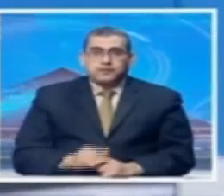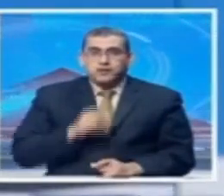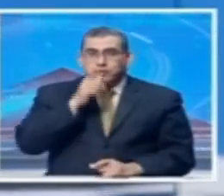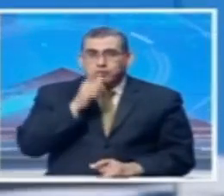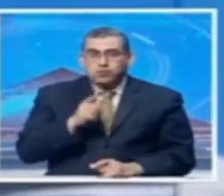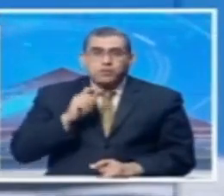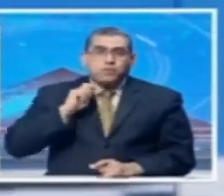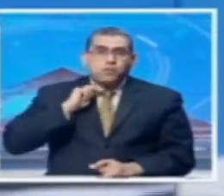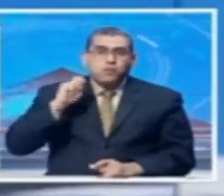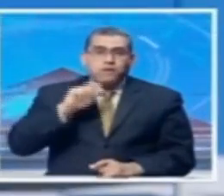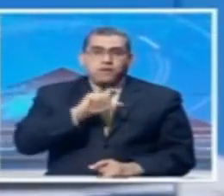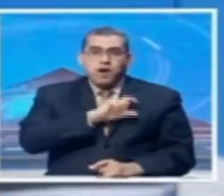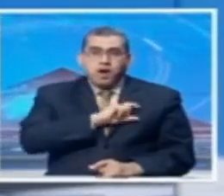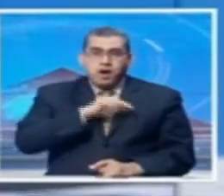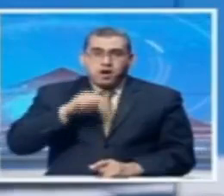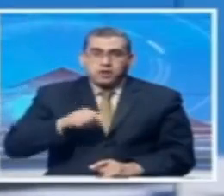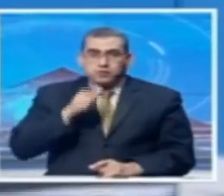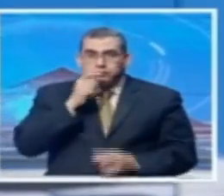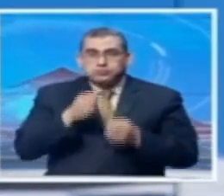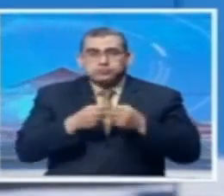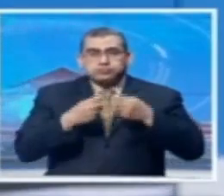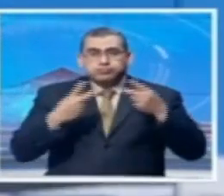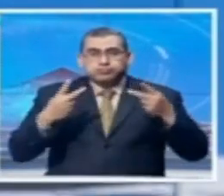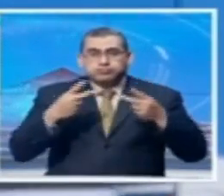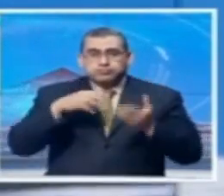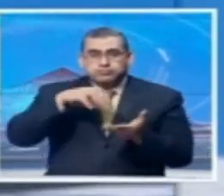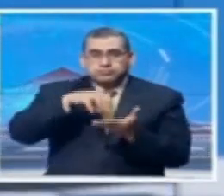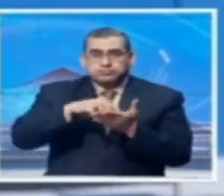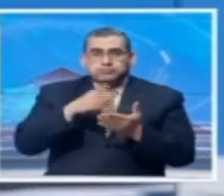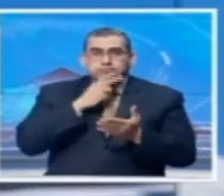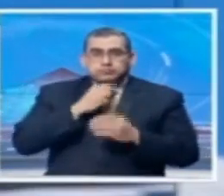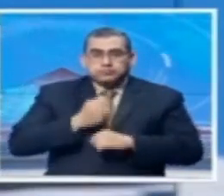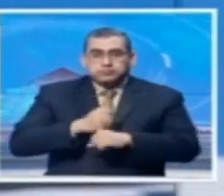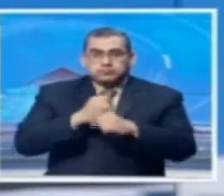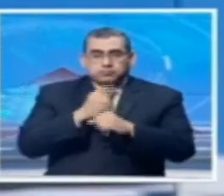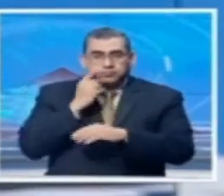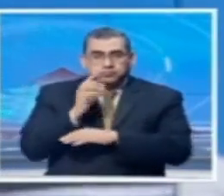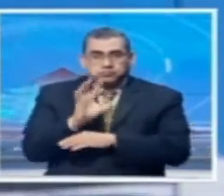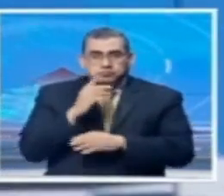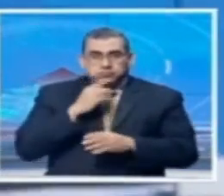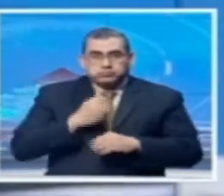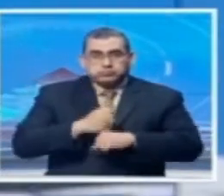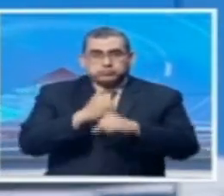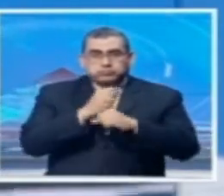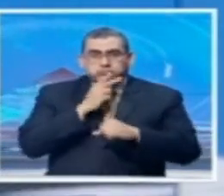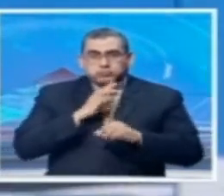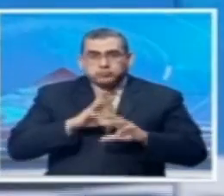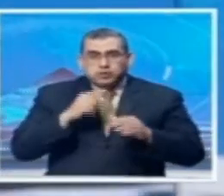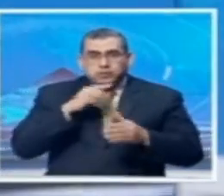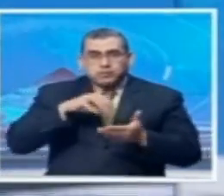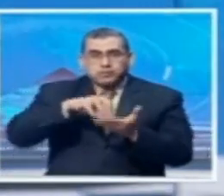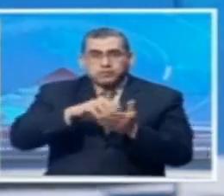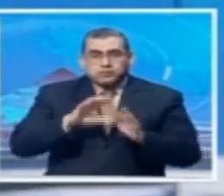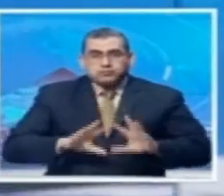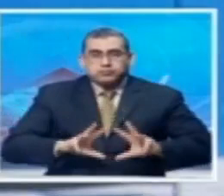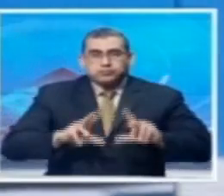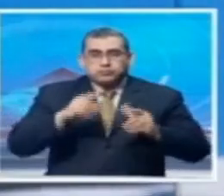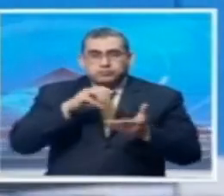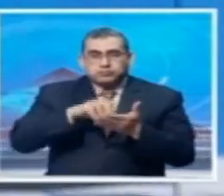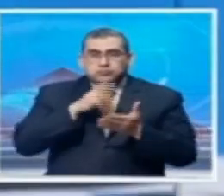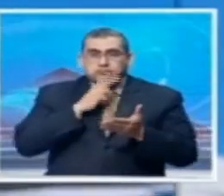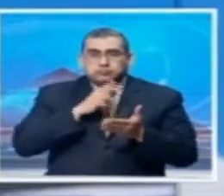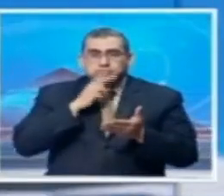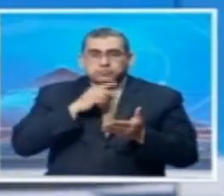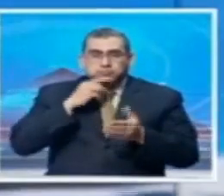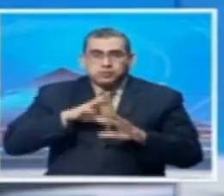أكد اللواء خالد عبد العال محافظ القاهرة انتهاء الهيئة العامة لنظافة وتجميل القاهرة من أعمال